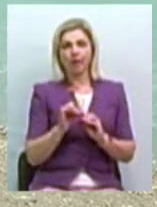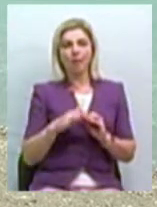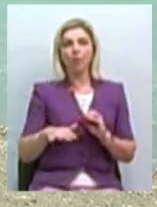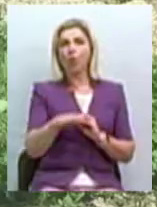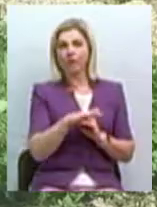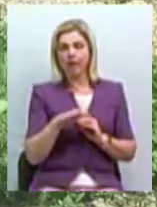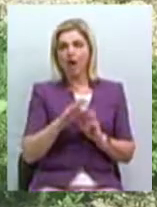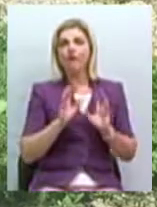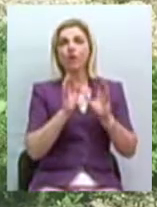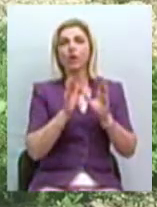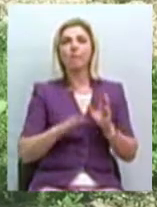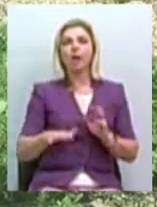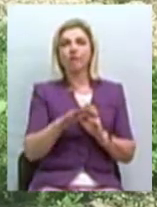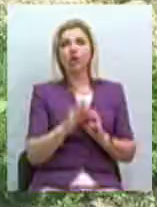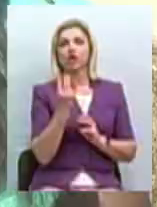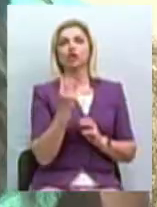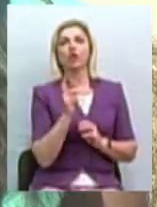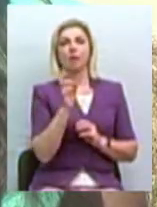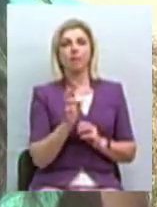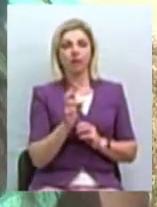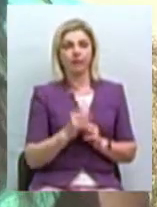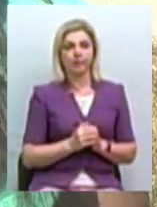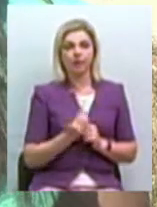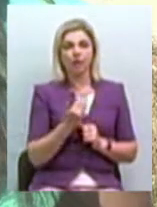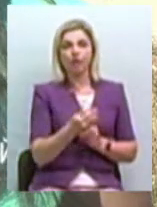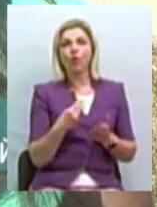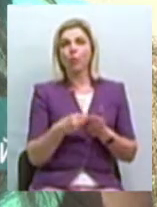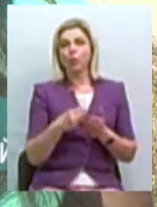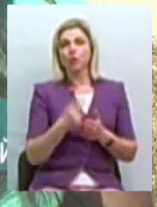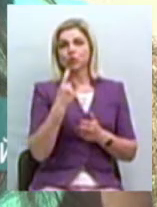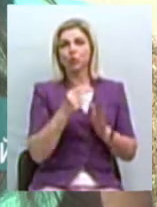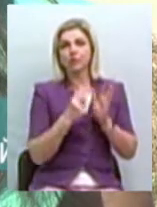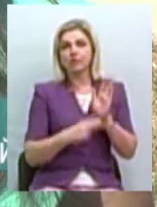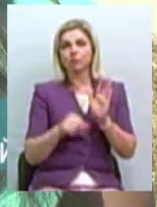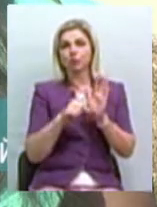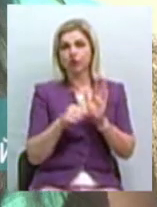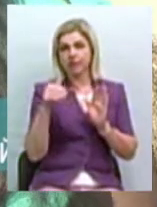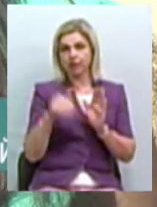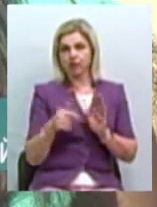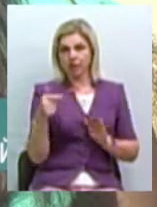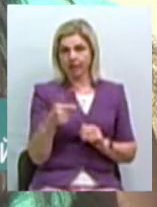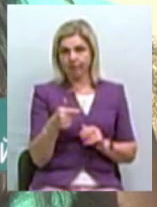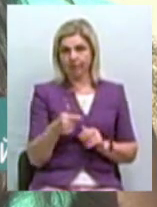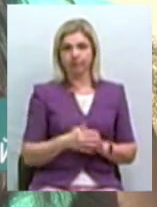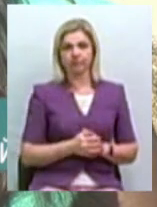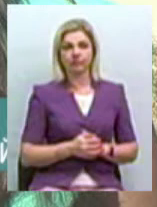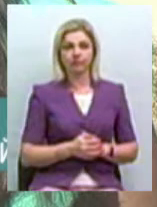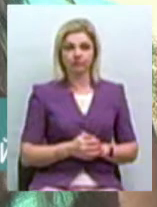волейбольний майданчик», що у Широкій Балці. Його бюджет в нас був 176 тисяч гривень.